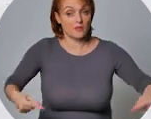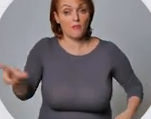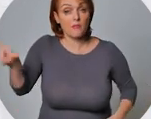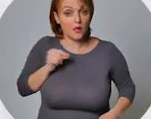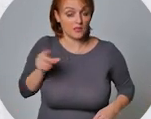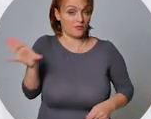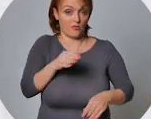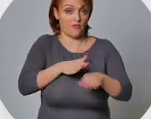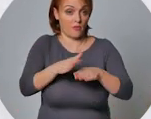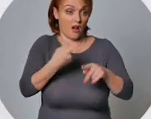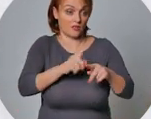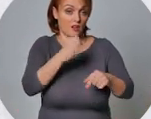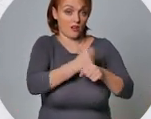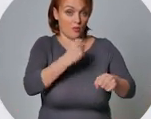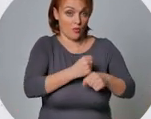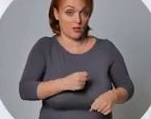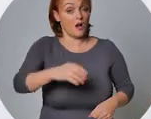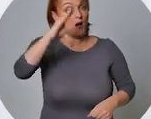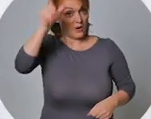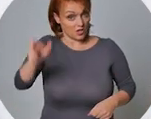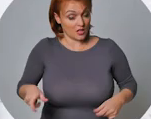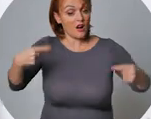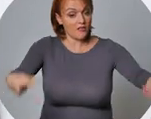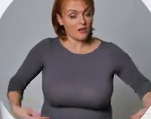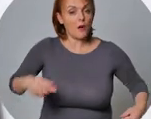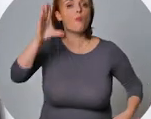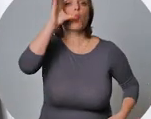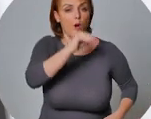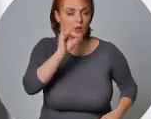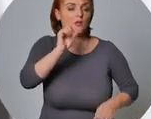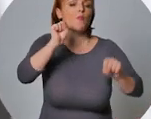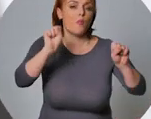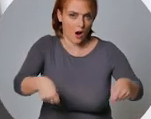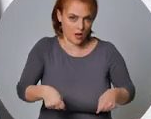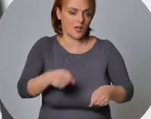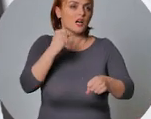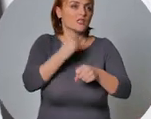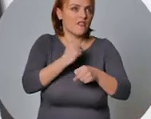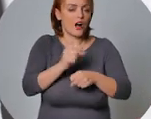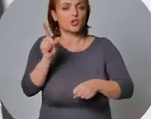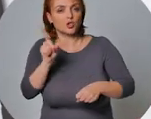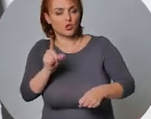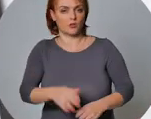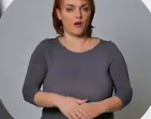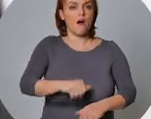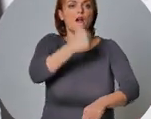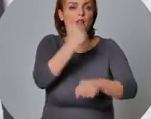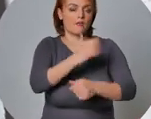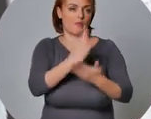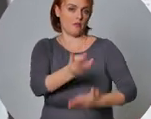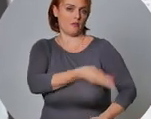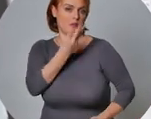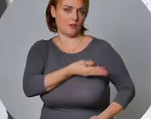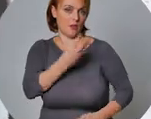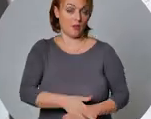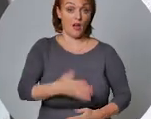drăgea. Și persoana în scaun cu rotele poate să facă și el cât ceva, numai dacă dorește. Dar dacă